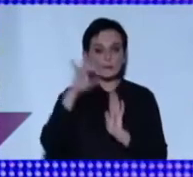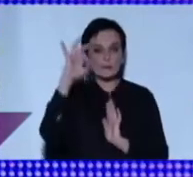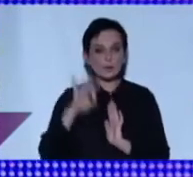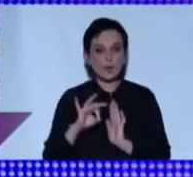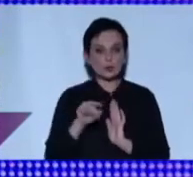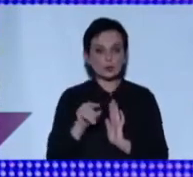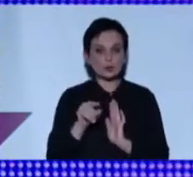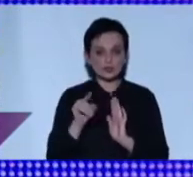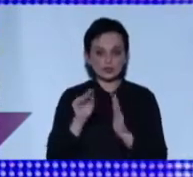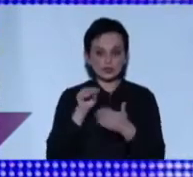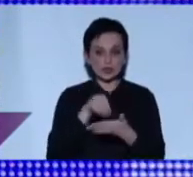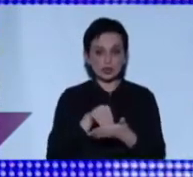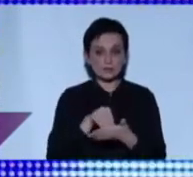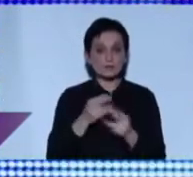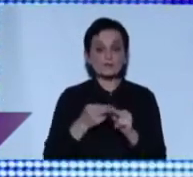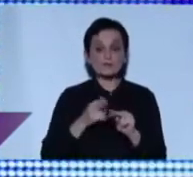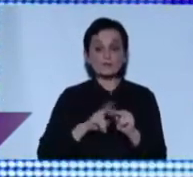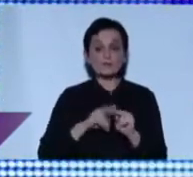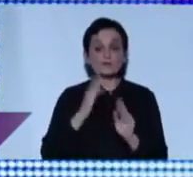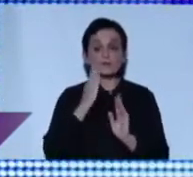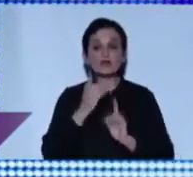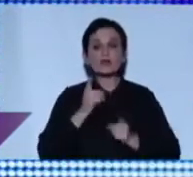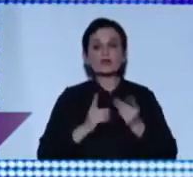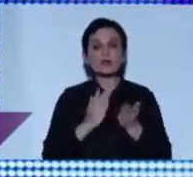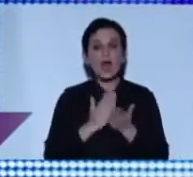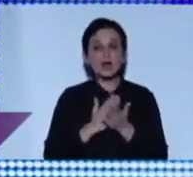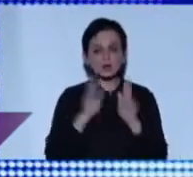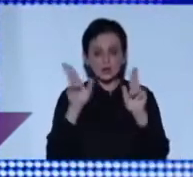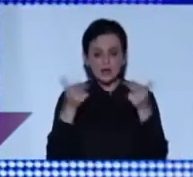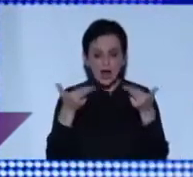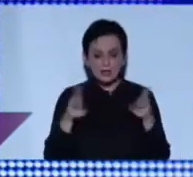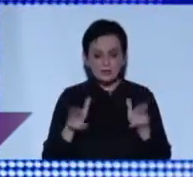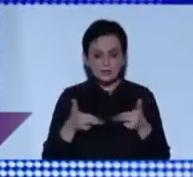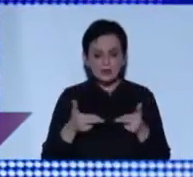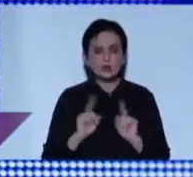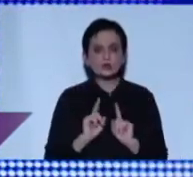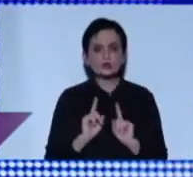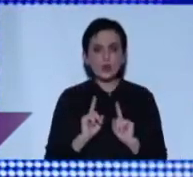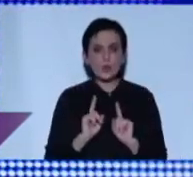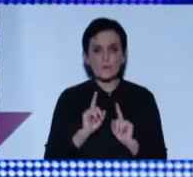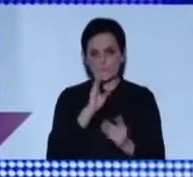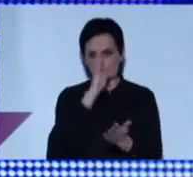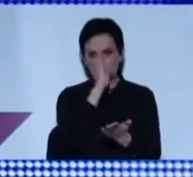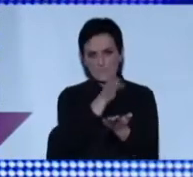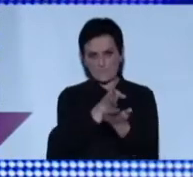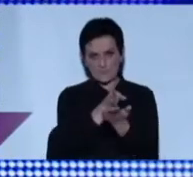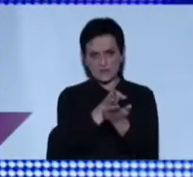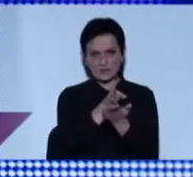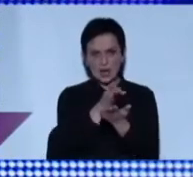ჩასმას. ეს რეალურად არის გათვლილი იმისთვის, რომ პირდაპირ